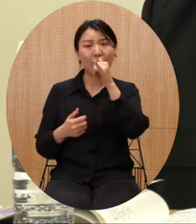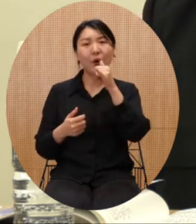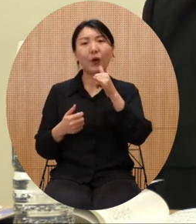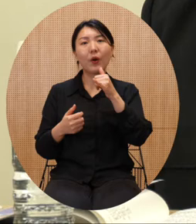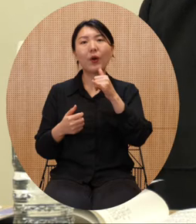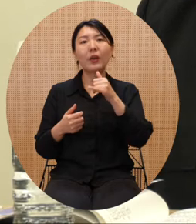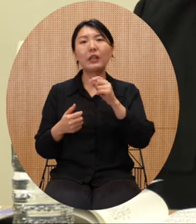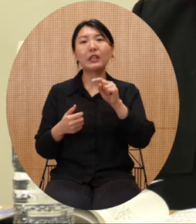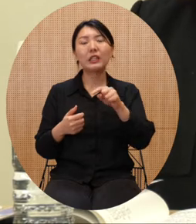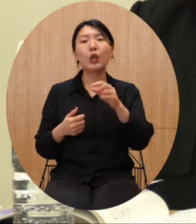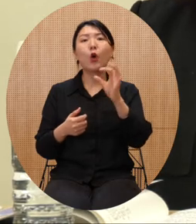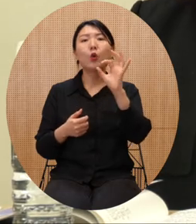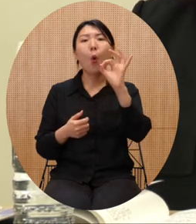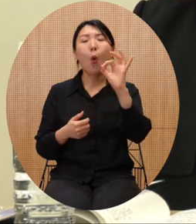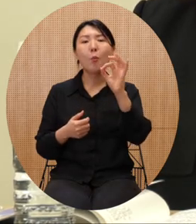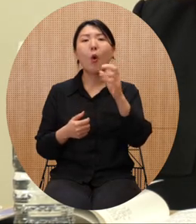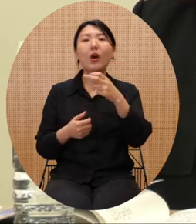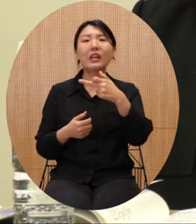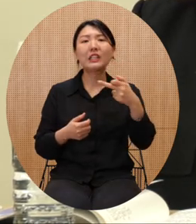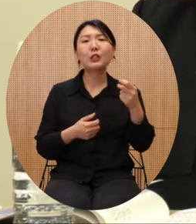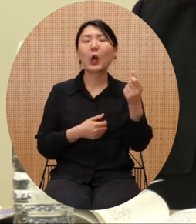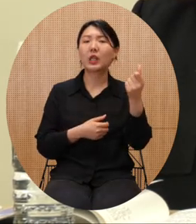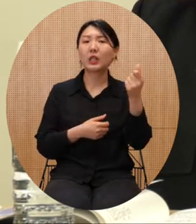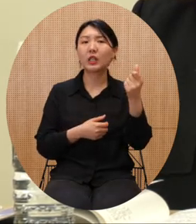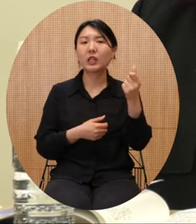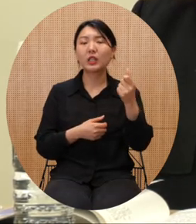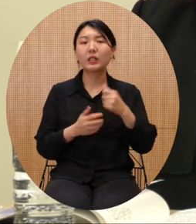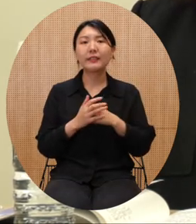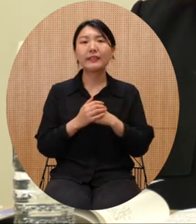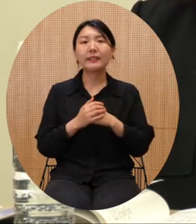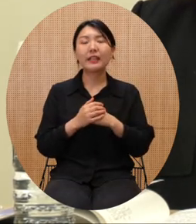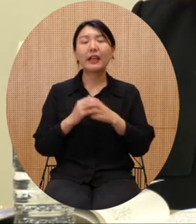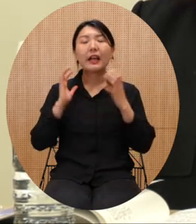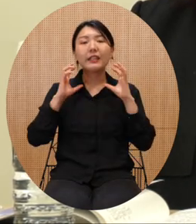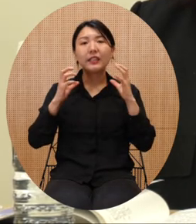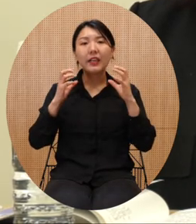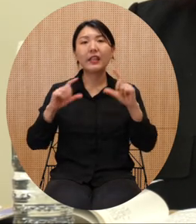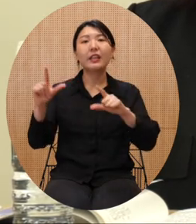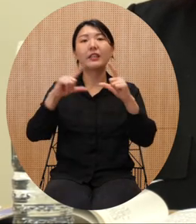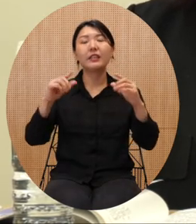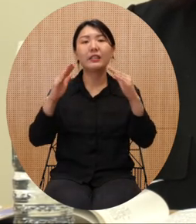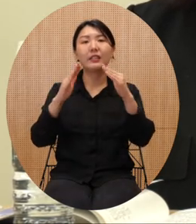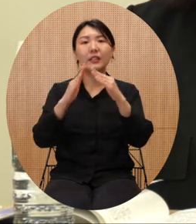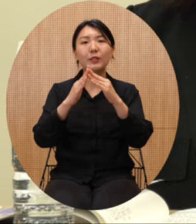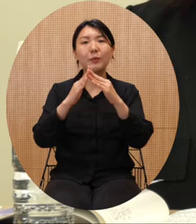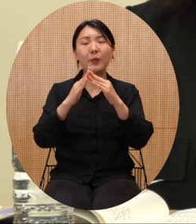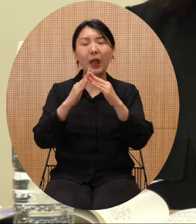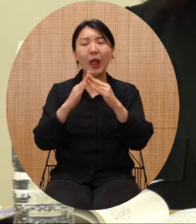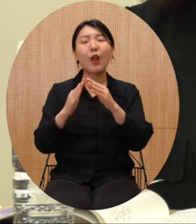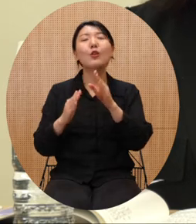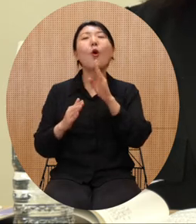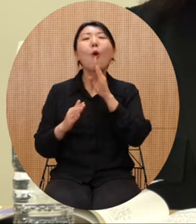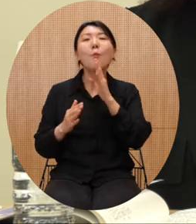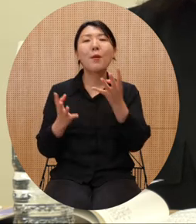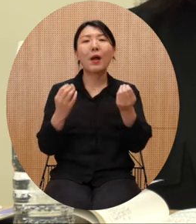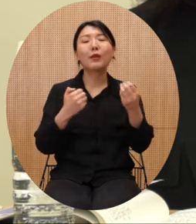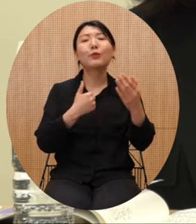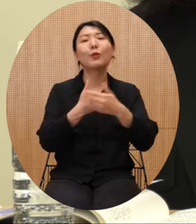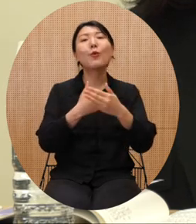많든 적든 그 부분이 지금 아이들과 살고 있는 집에는 상당히 많은 도움이 돼요.